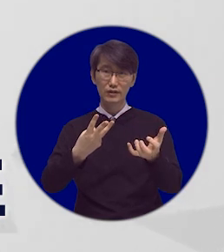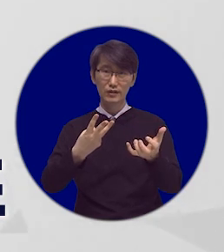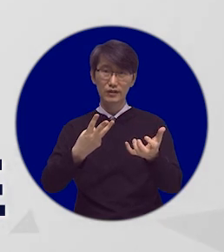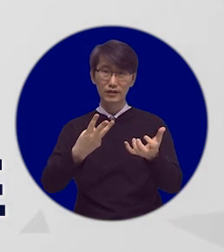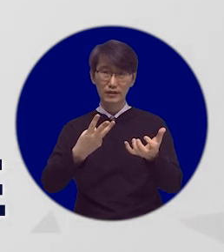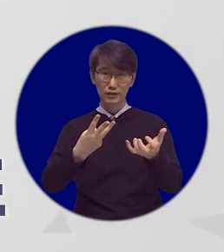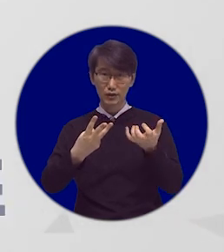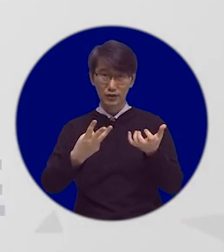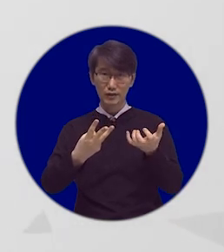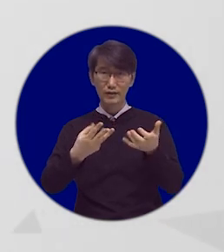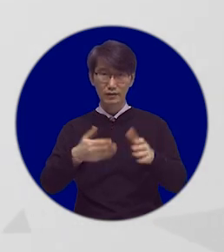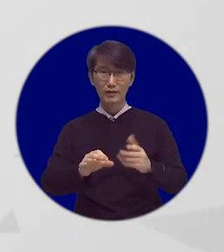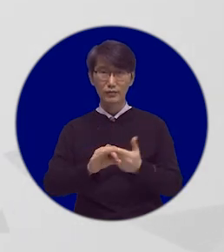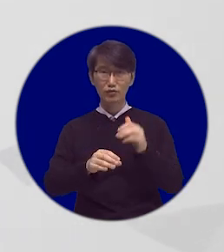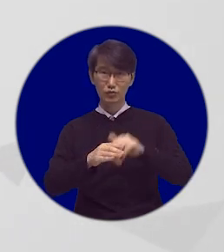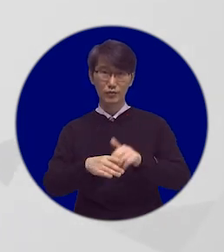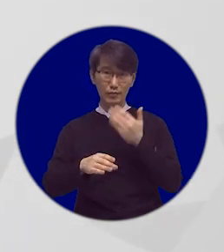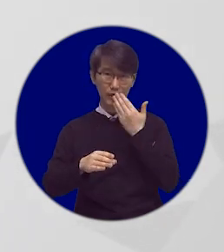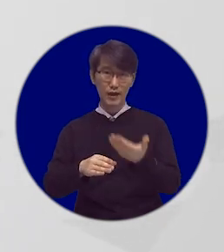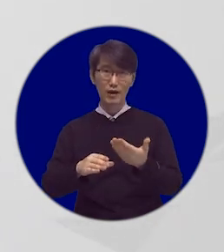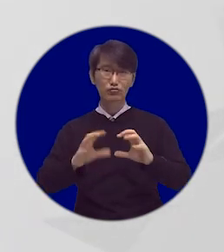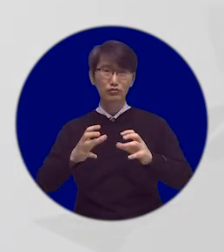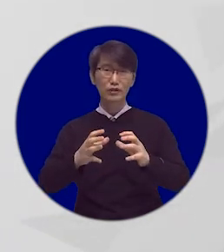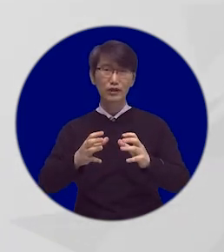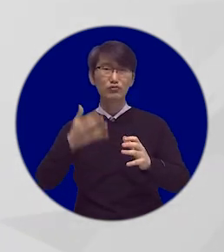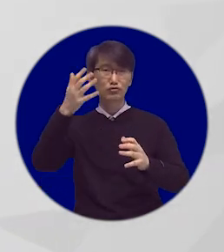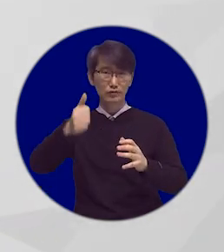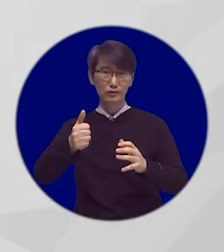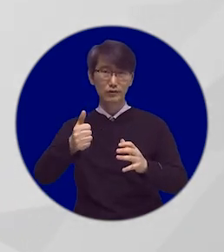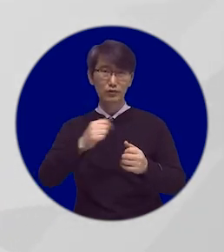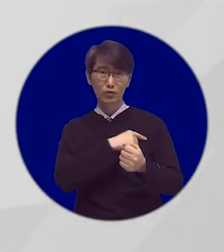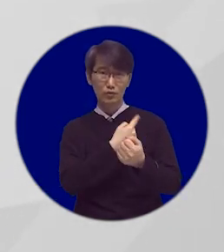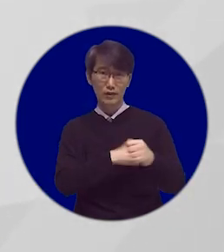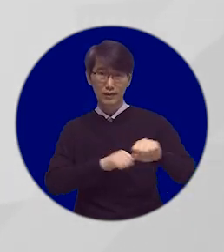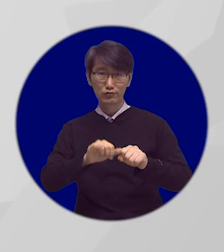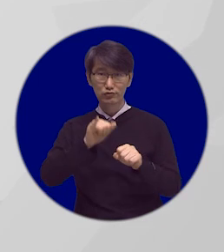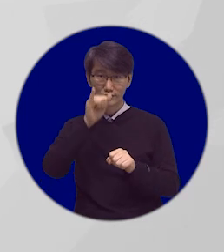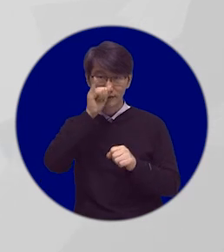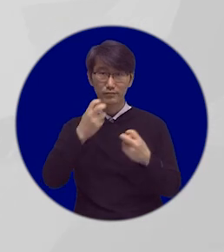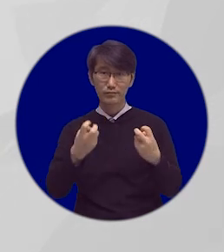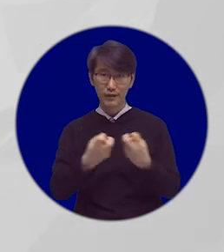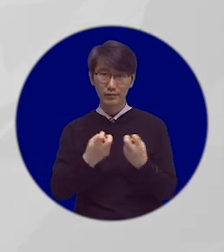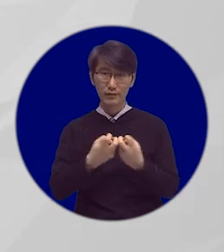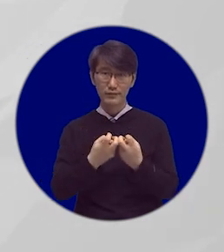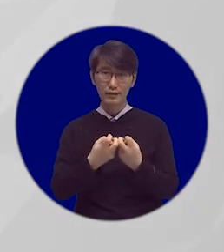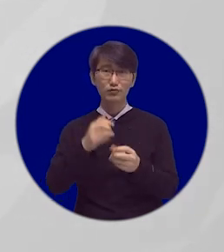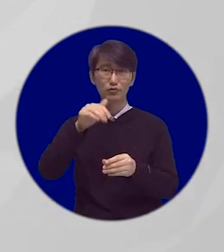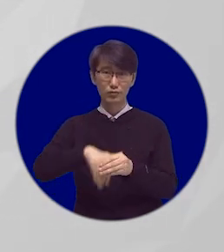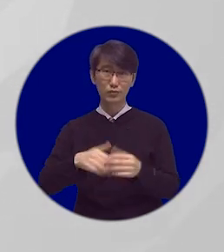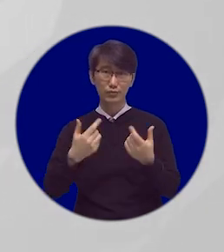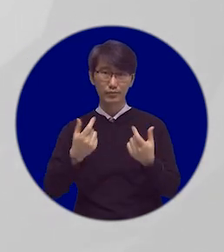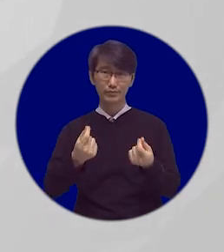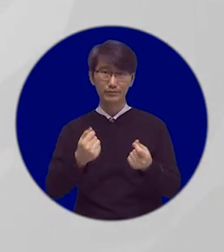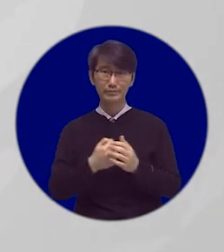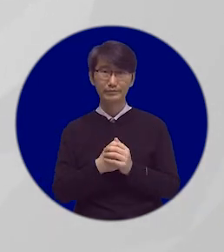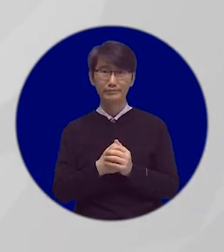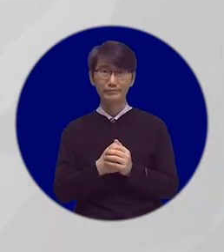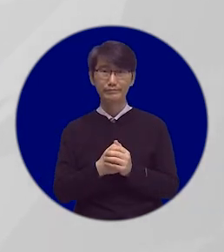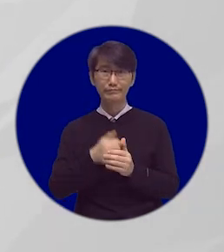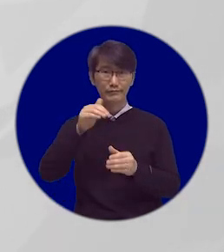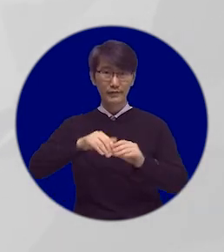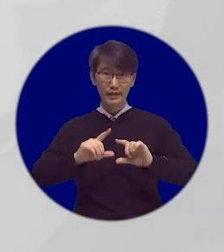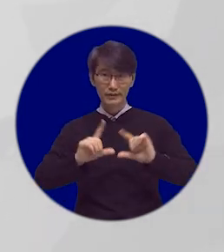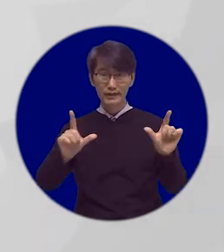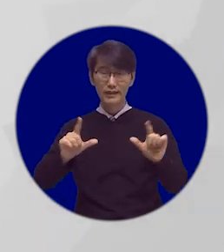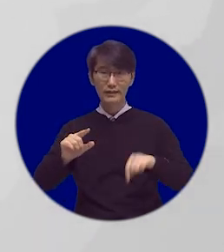건데요. 국가의 주인으로서 권리를 행사할 수 있는 방법이 바로 투표죠. 선거일에